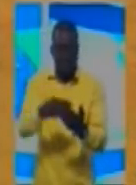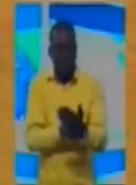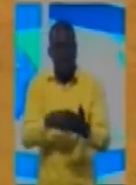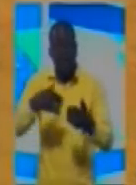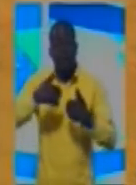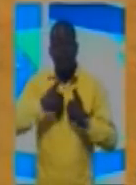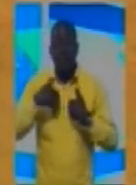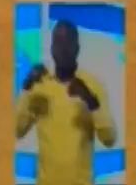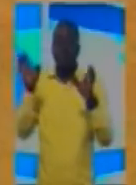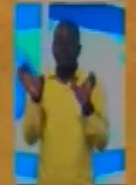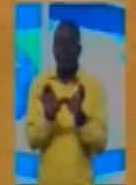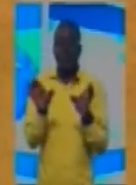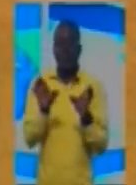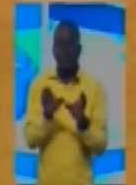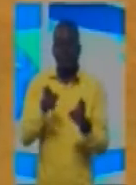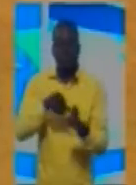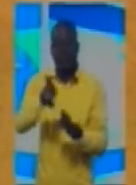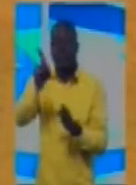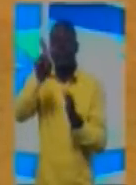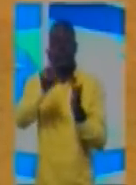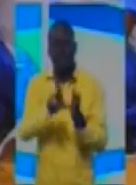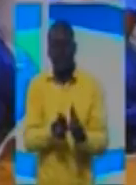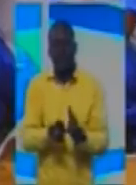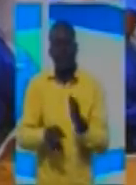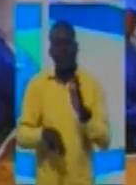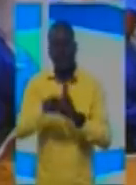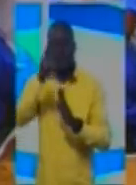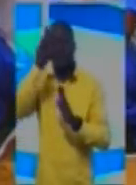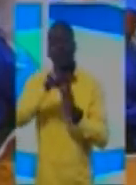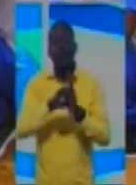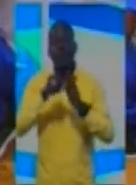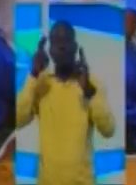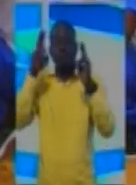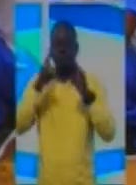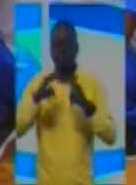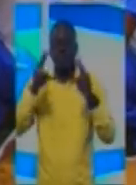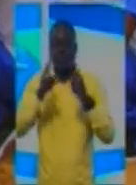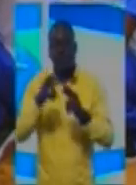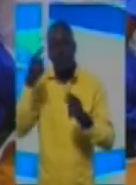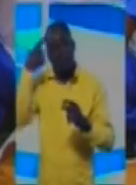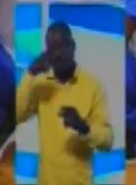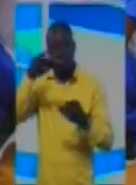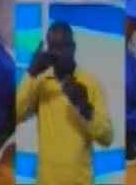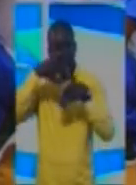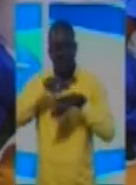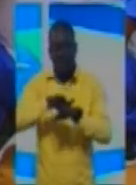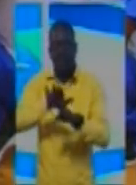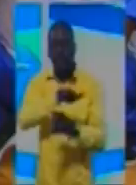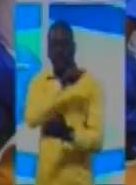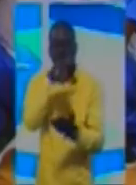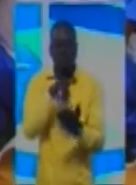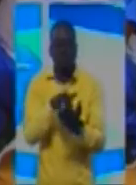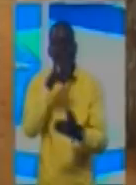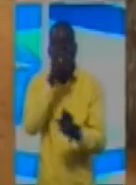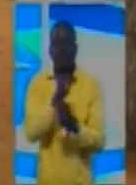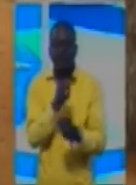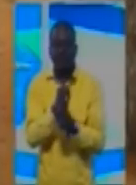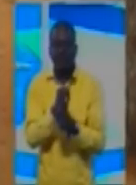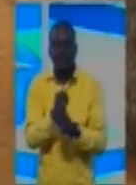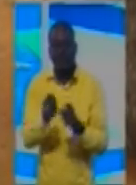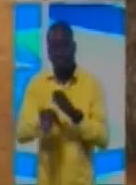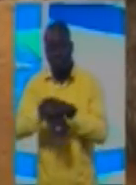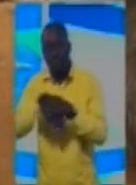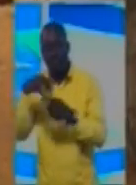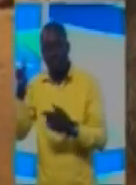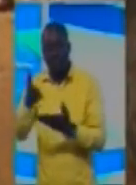leur certificat d'aptitude professionnelle en développement rural, n'auront pas fort à faire pour intégrer le milieu de l'emploi. À peine sortis,